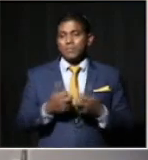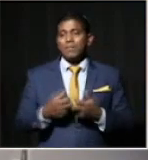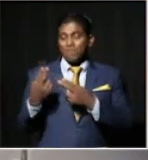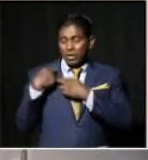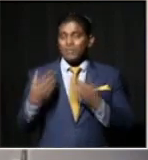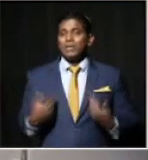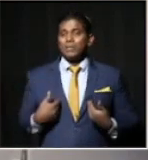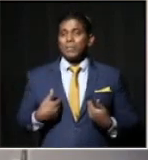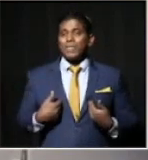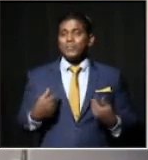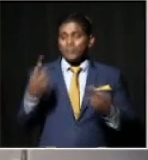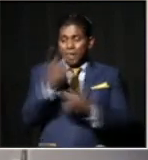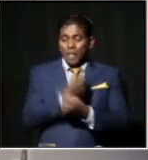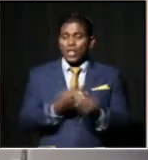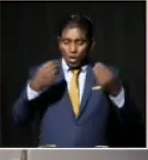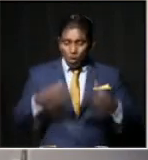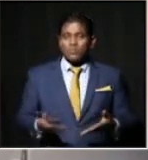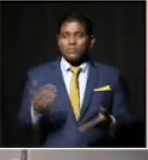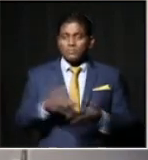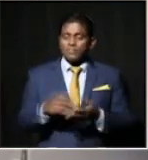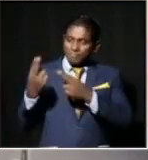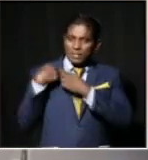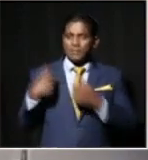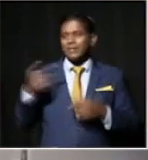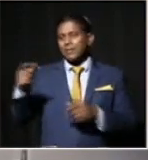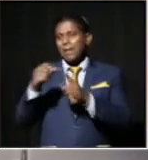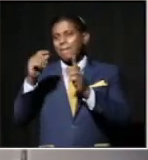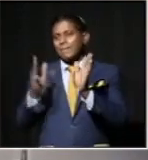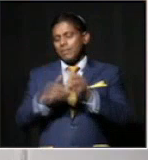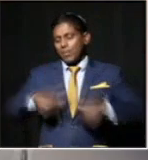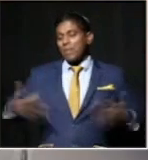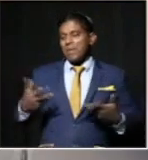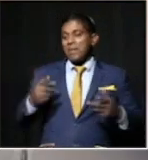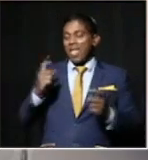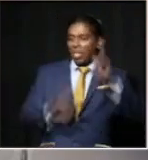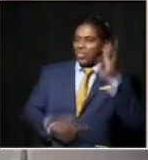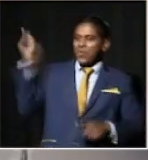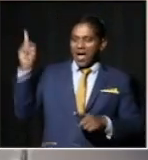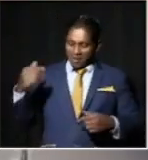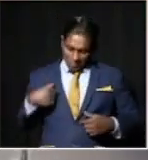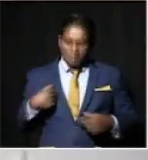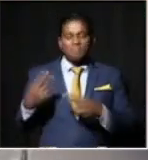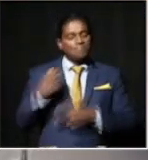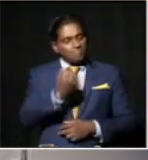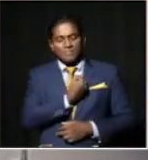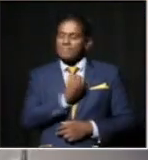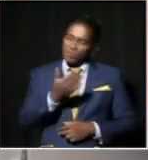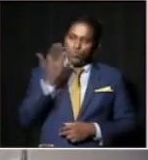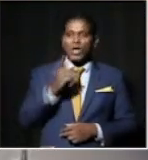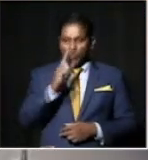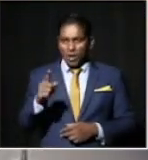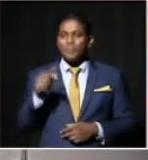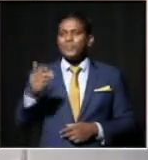මේ නැති වෙලා තිබුණ රටක් මං අරගත් අනික් අය අගමැතිකම එපා කිව්වද්දි බය වෙලා දිව්වද්දි මම මේක අරගෙන මේ වැඩ කටයුත්ත කරේ කරුණා කළා